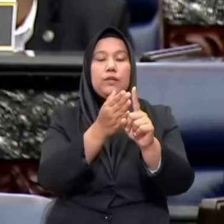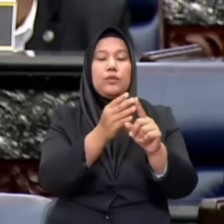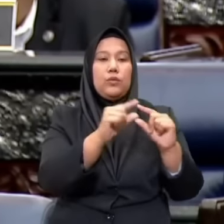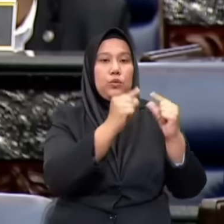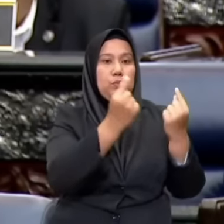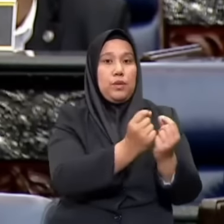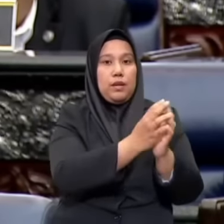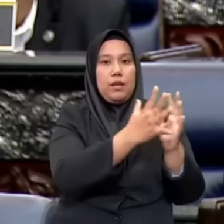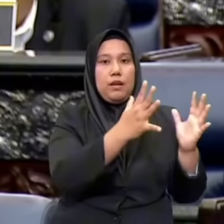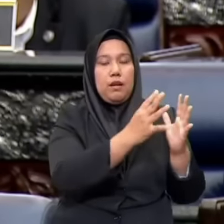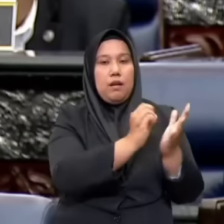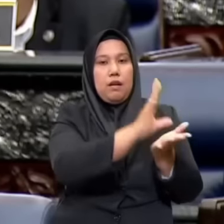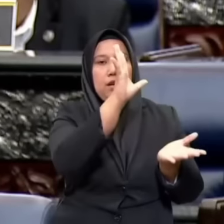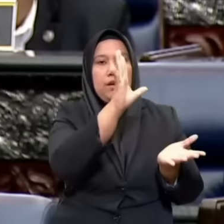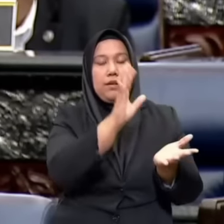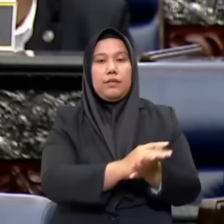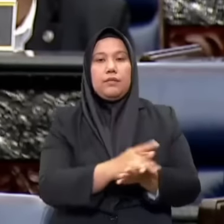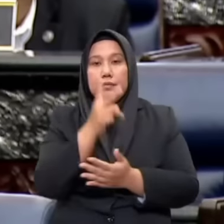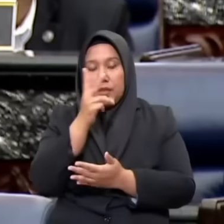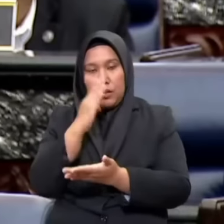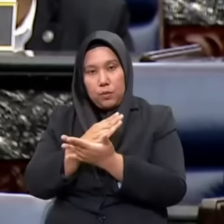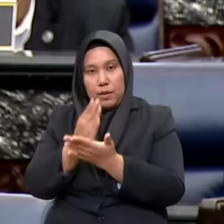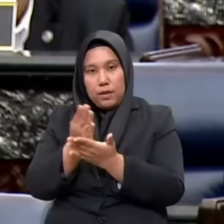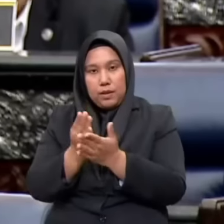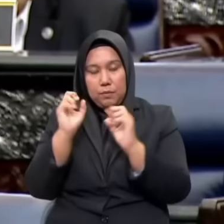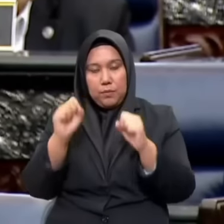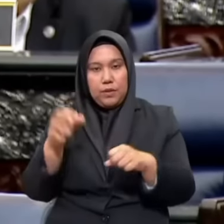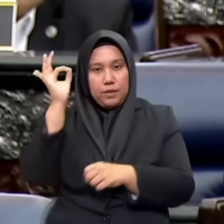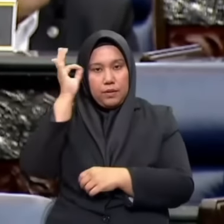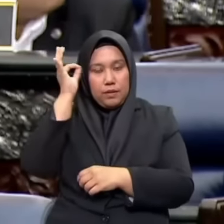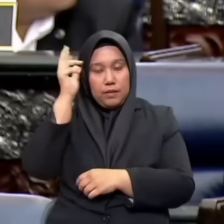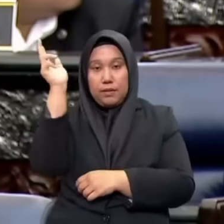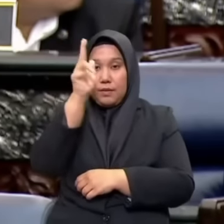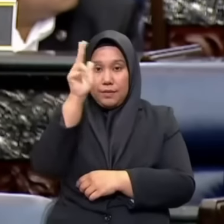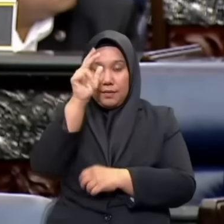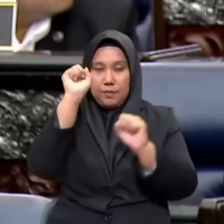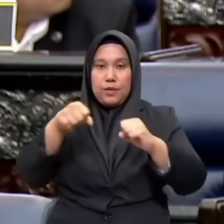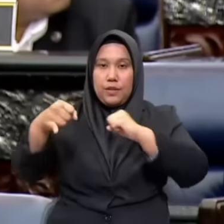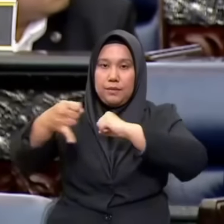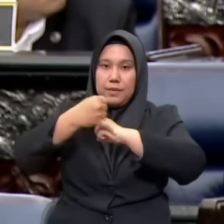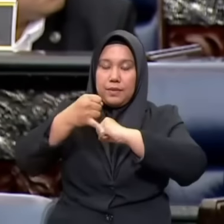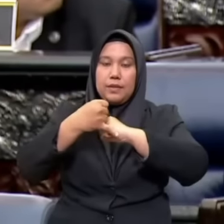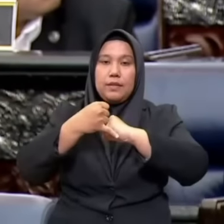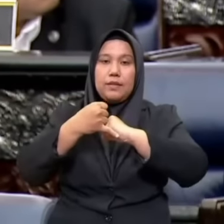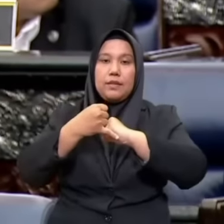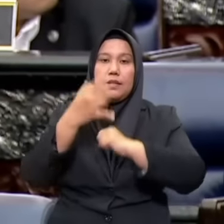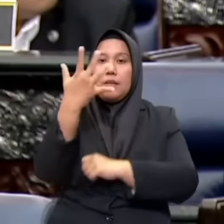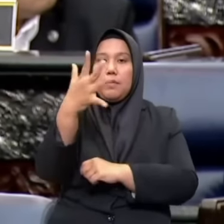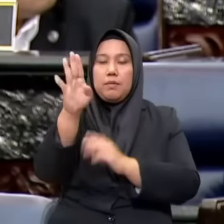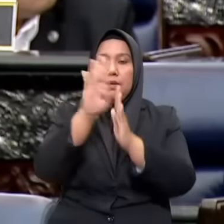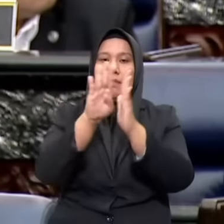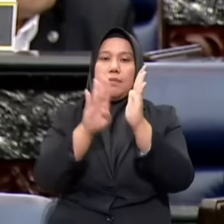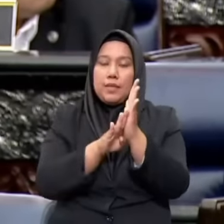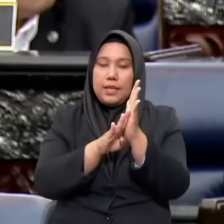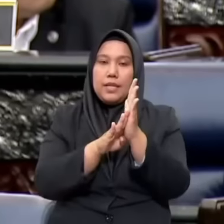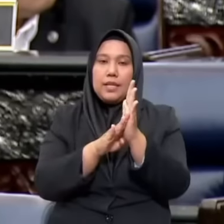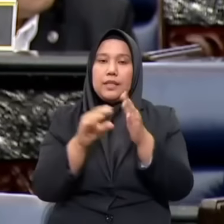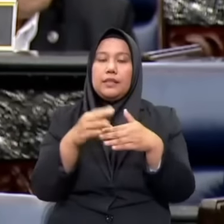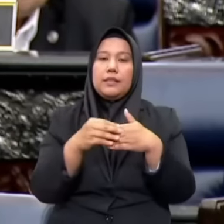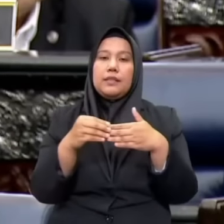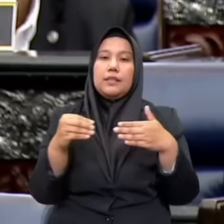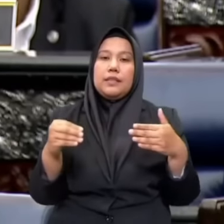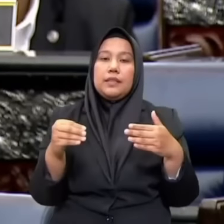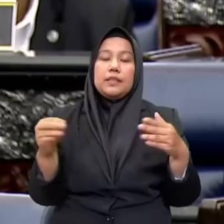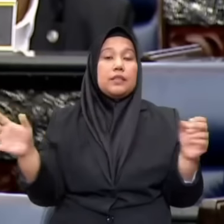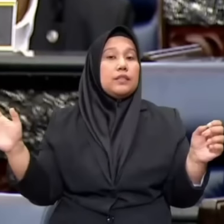Dan kalau kita lihat daripada belanjawan, kita boleh anggarkan bahawa kerajaan dapat menjimatkan 15 bilion ringgit total penambahan cukai